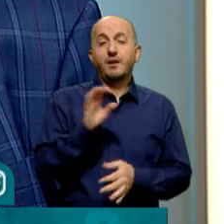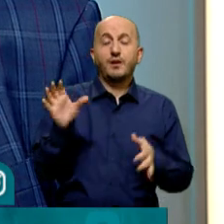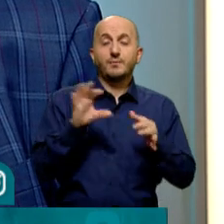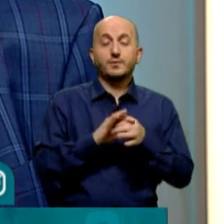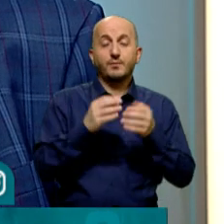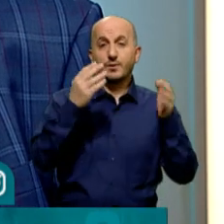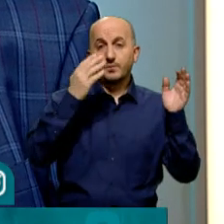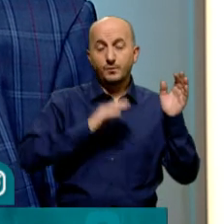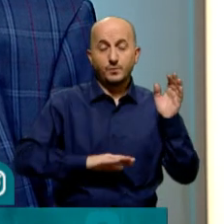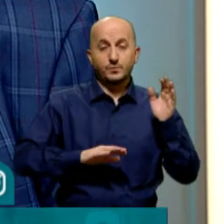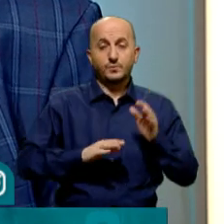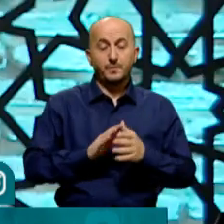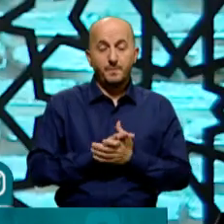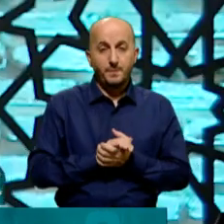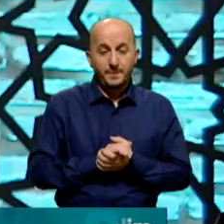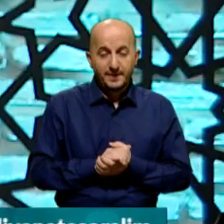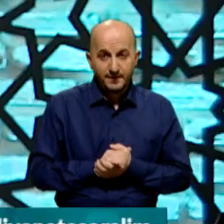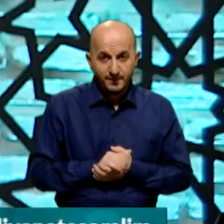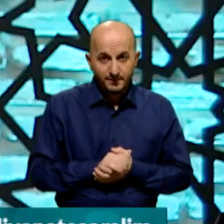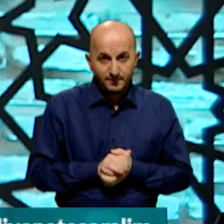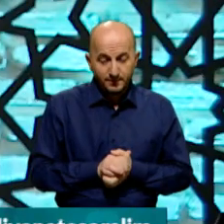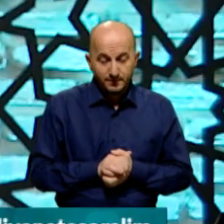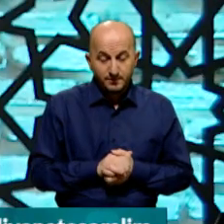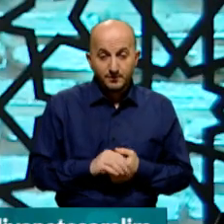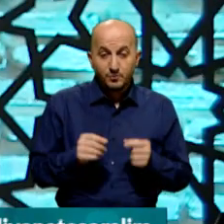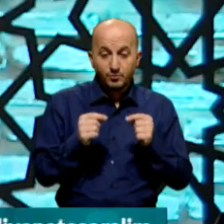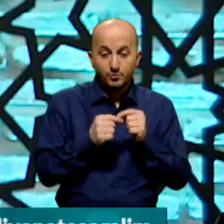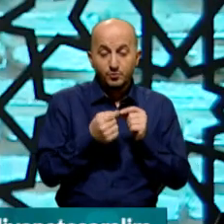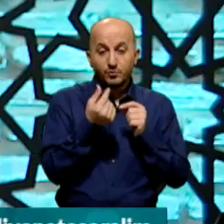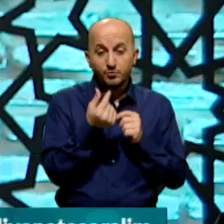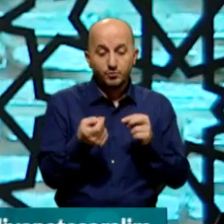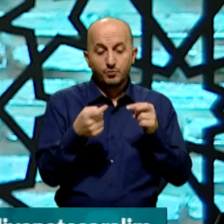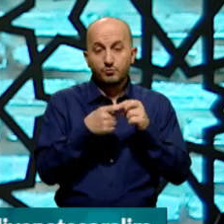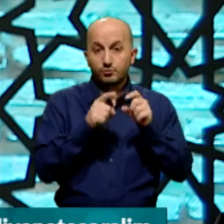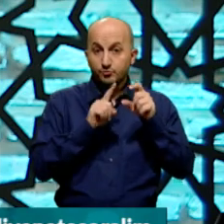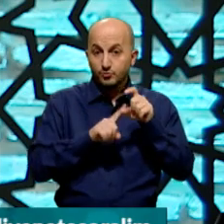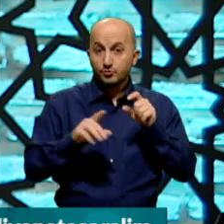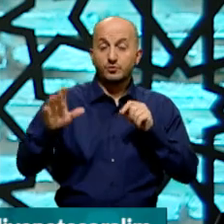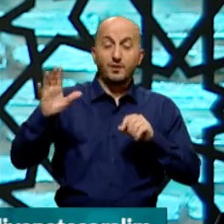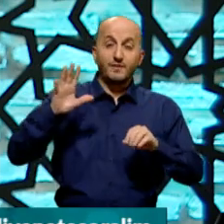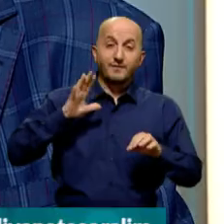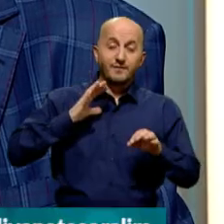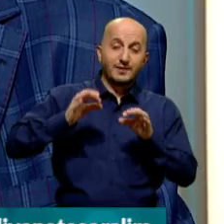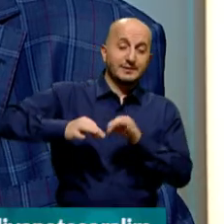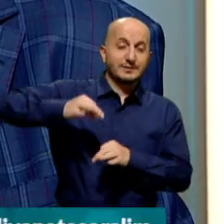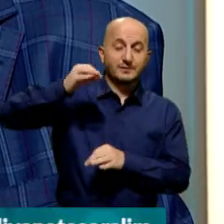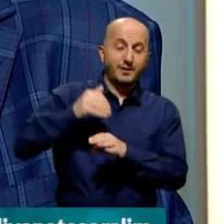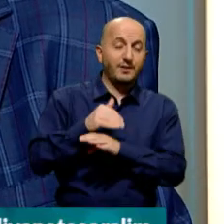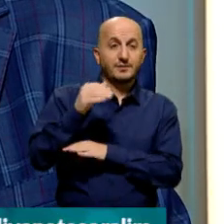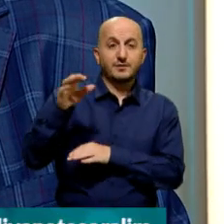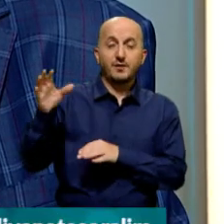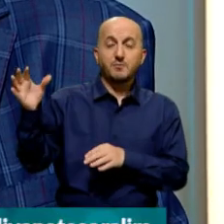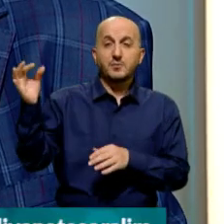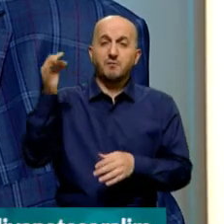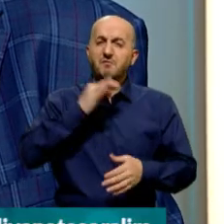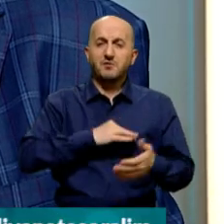alakası yoktur. Eyvallah. Yani bu aslında burçlar var. Tabii ki. Ama insan hayatına bir etkisi yok. Hayır.